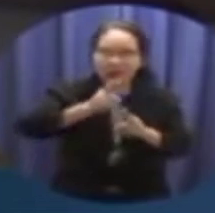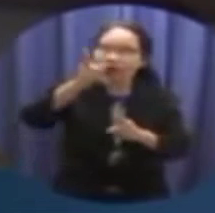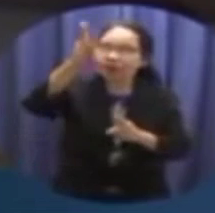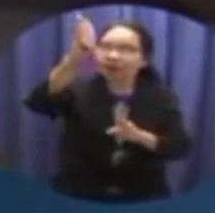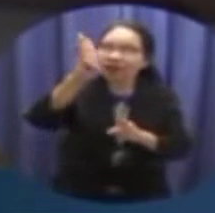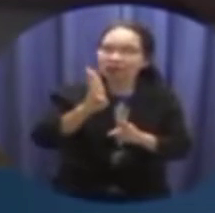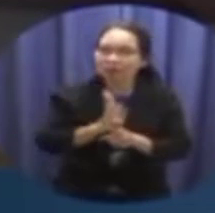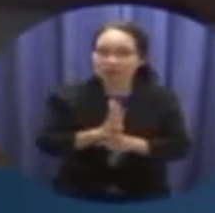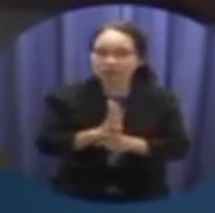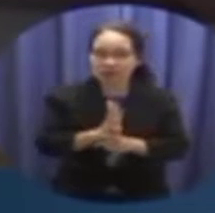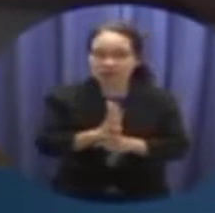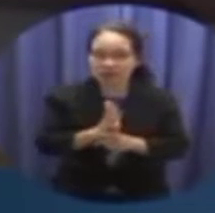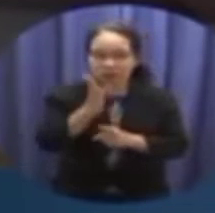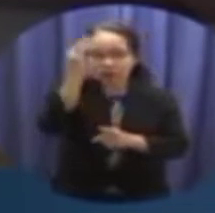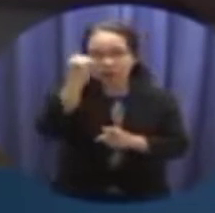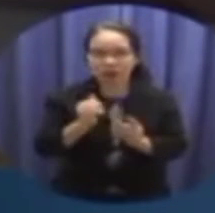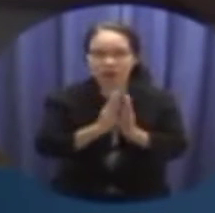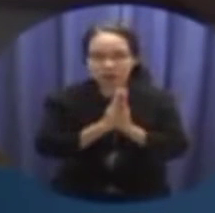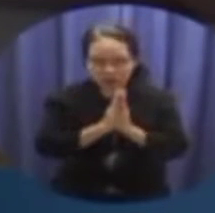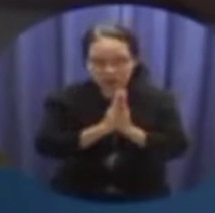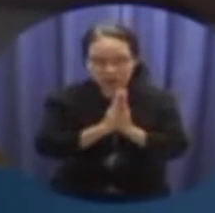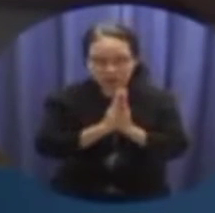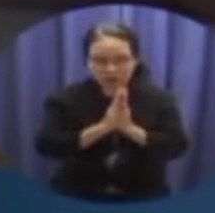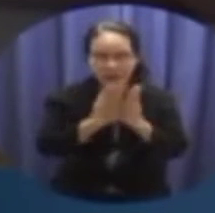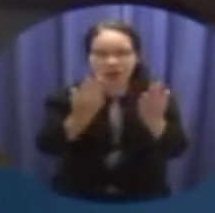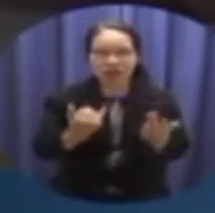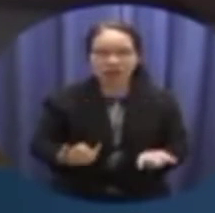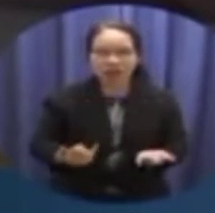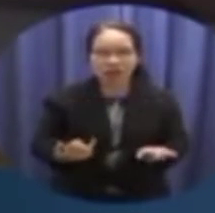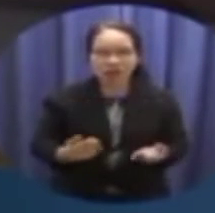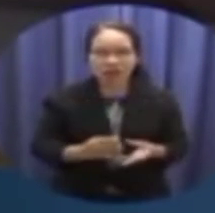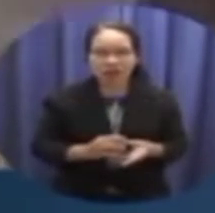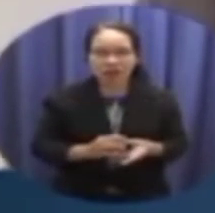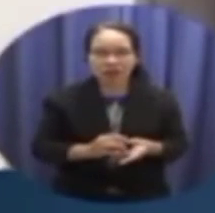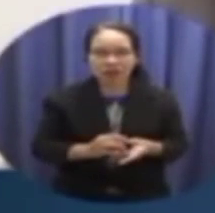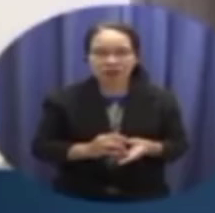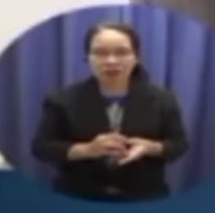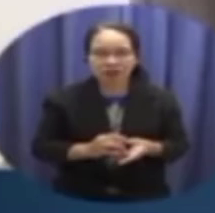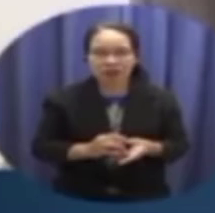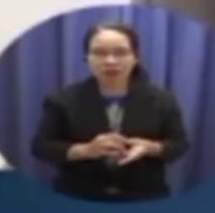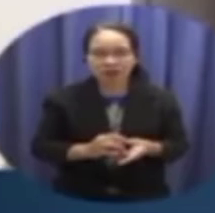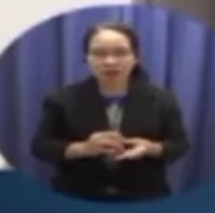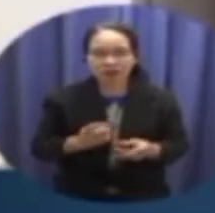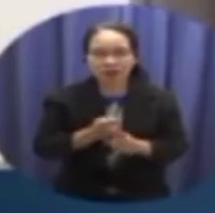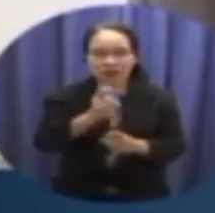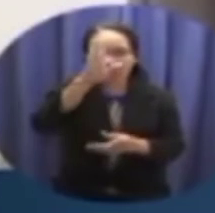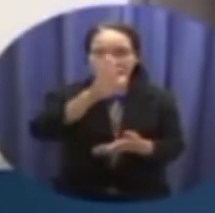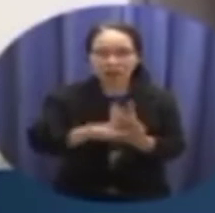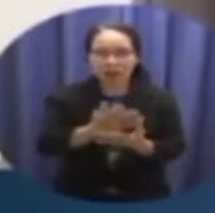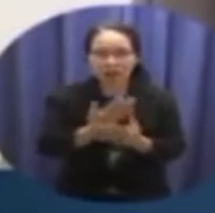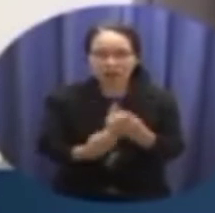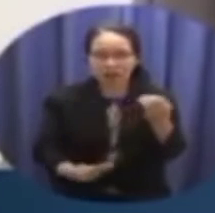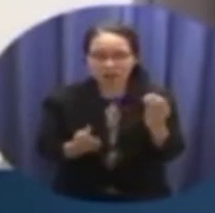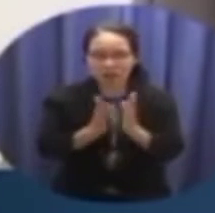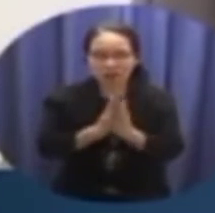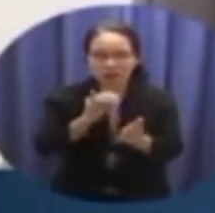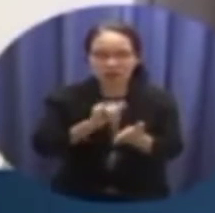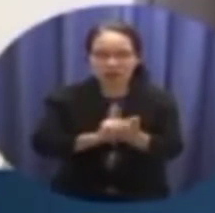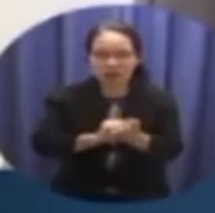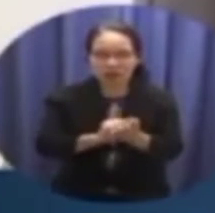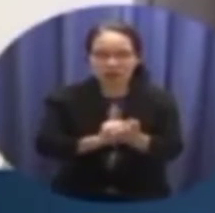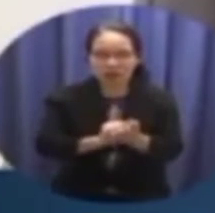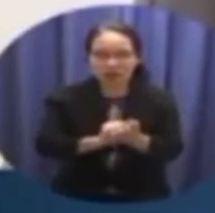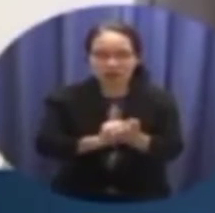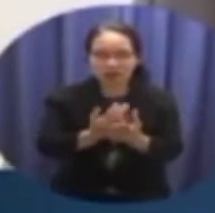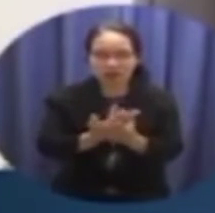Galing sa Diyos yan. Ba't ko ipapanalangin ngayon yan na maalis? Hindi naman ako mas marunong pa sa Diyos. Ano